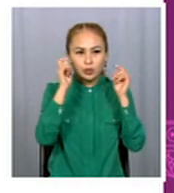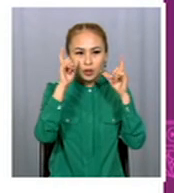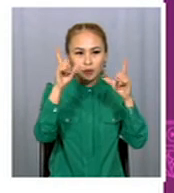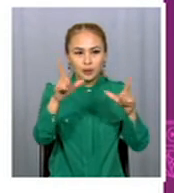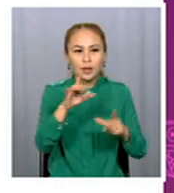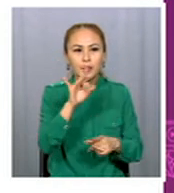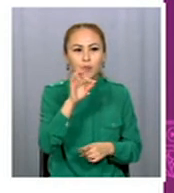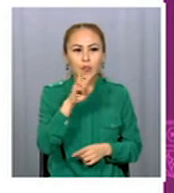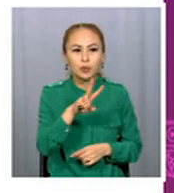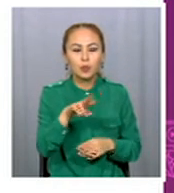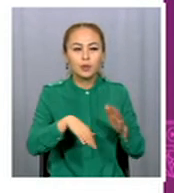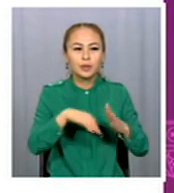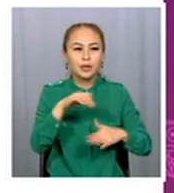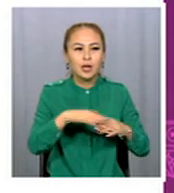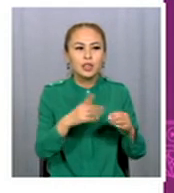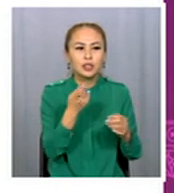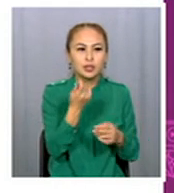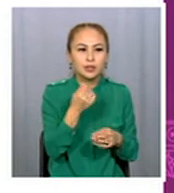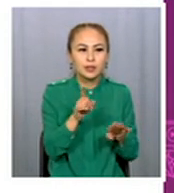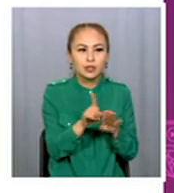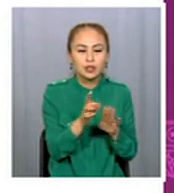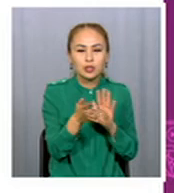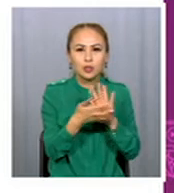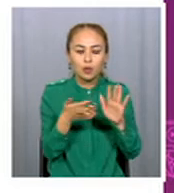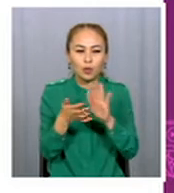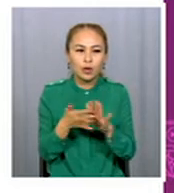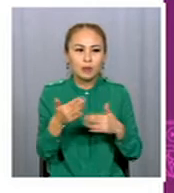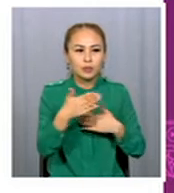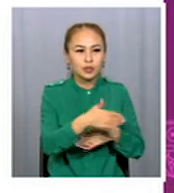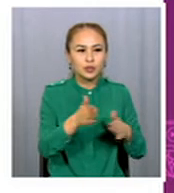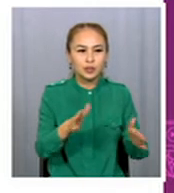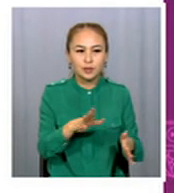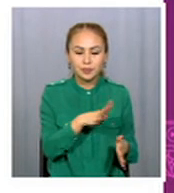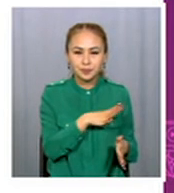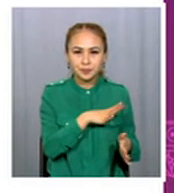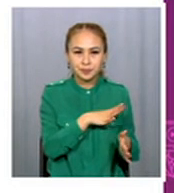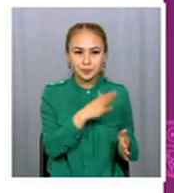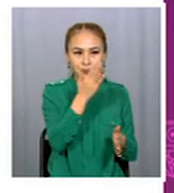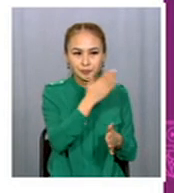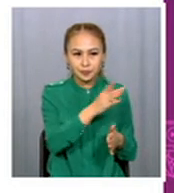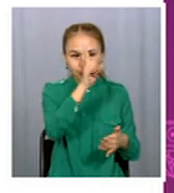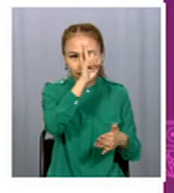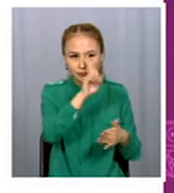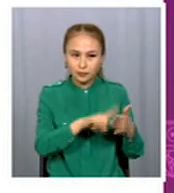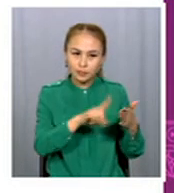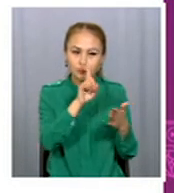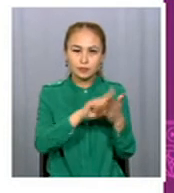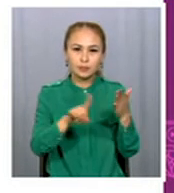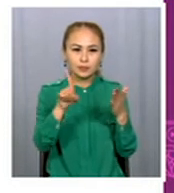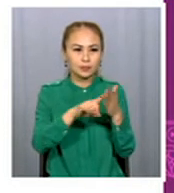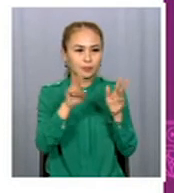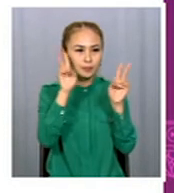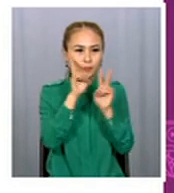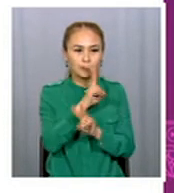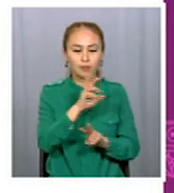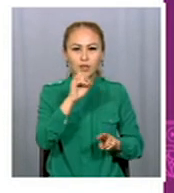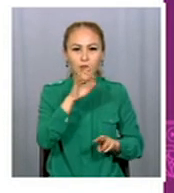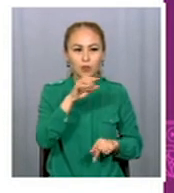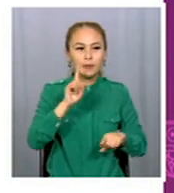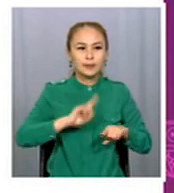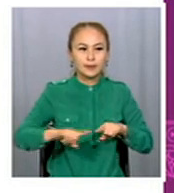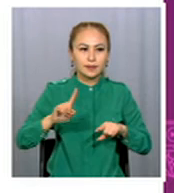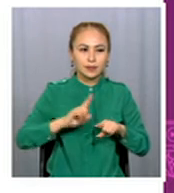тұрған Ерболдың қолында кішкене тетікшелі қорап жатты. Бұған сенер сенбесін білмеген